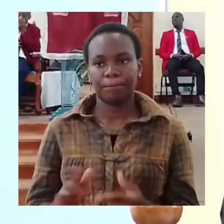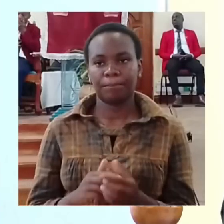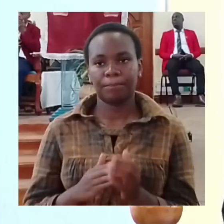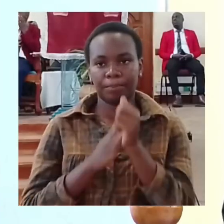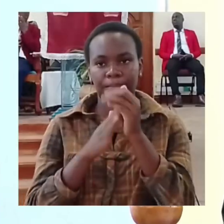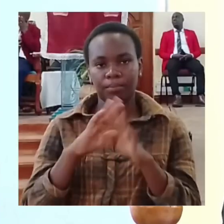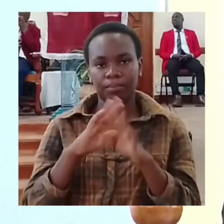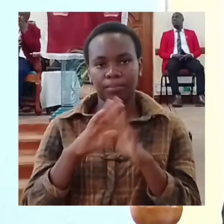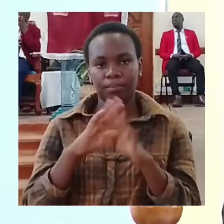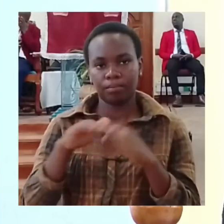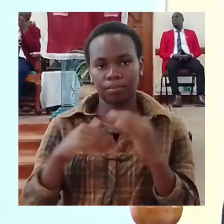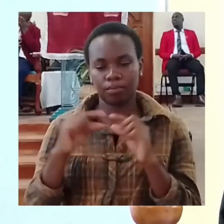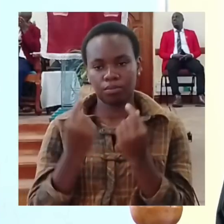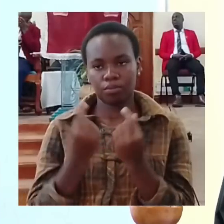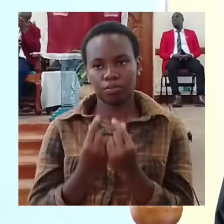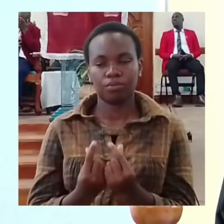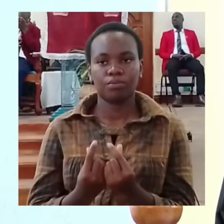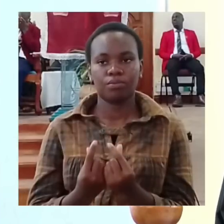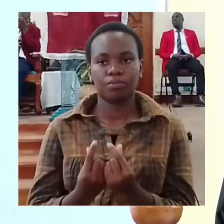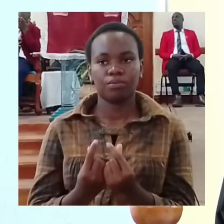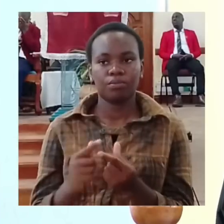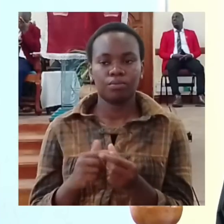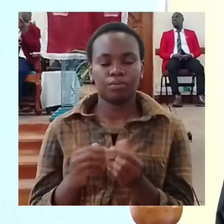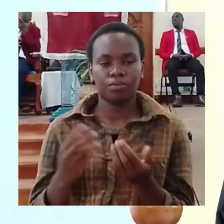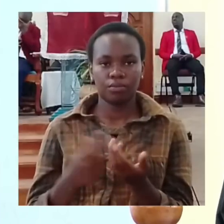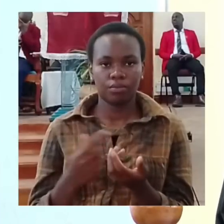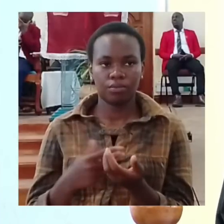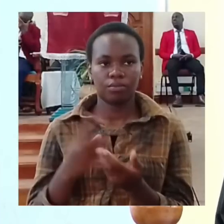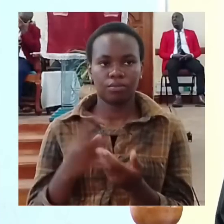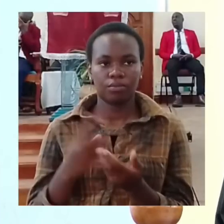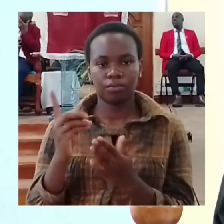Atongoria ikundi, Bwana asifiwe. Tũtikĩrĩ countdown.